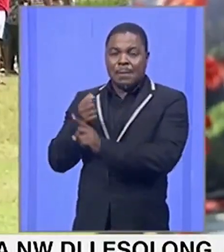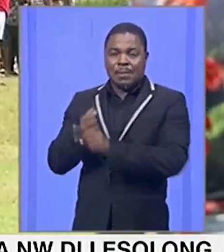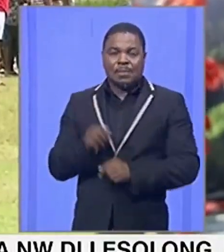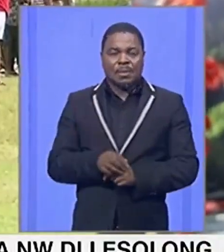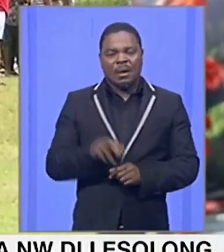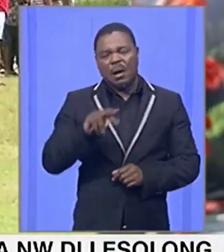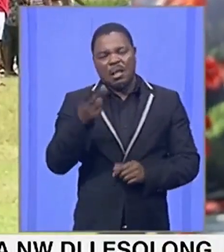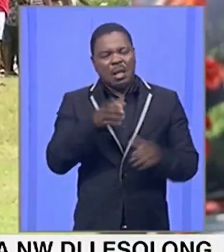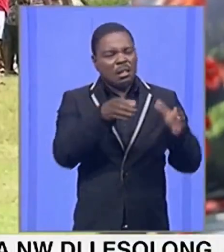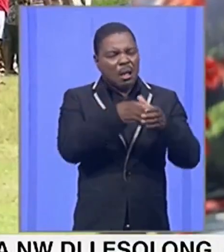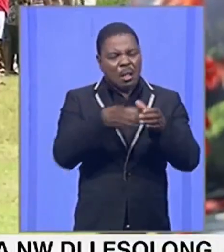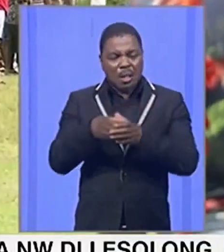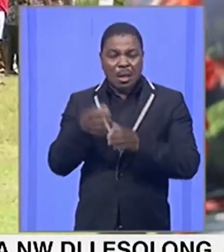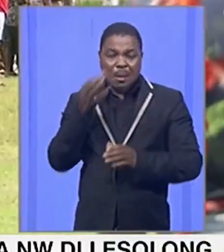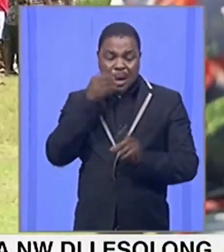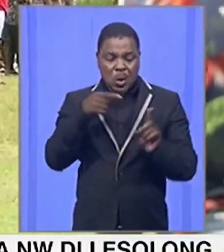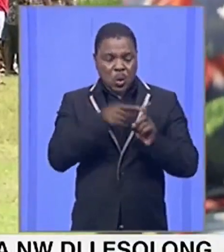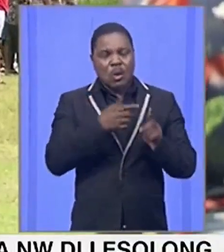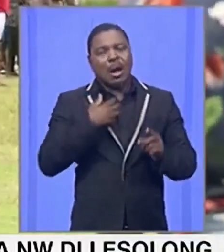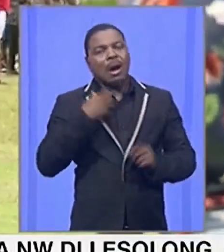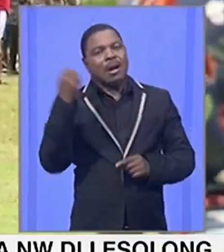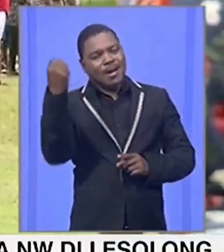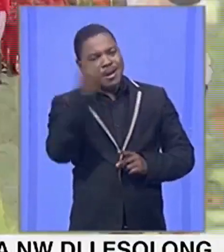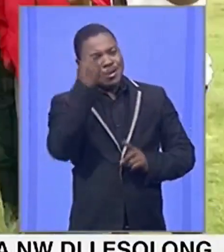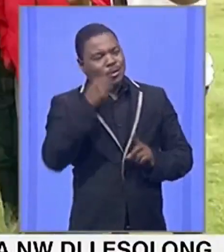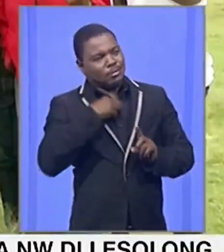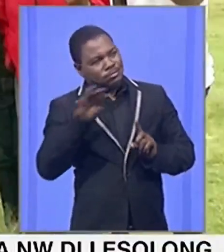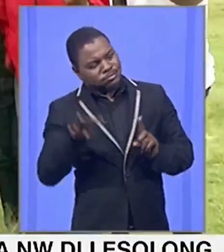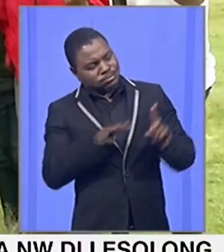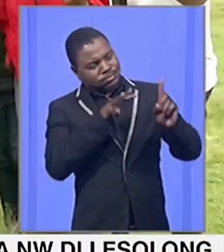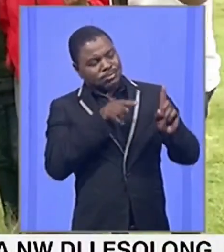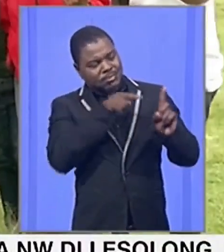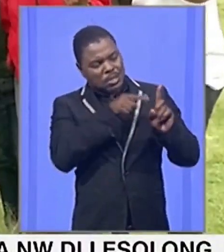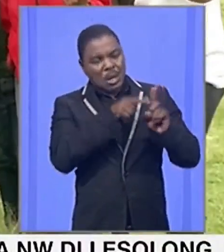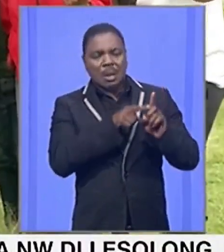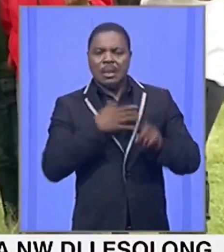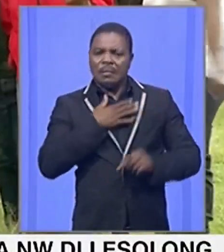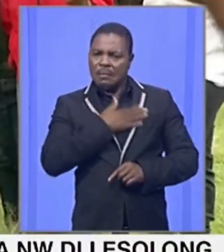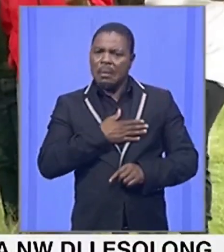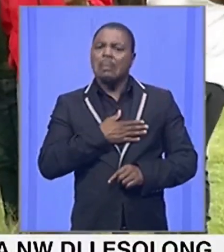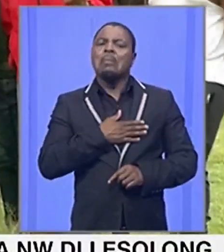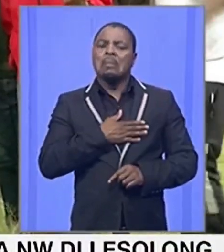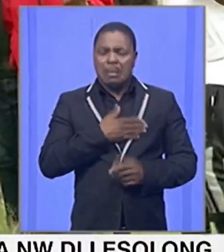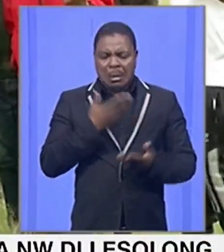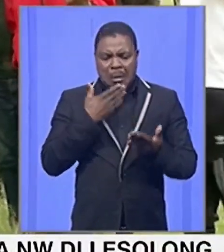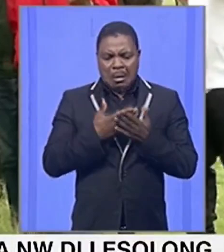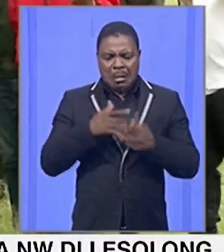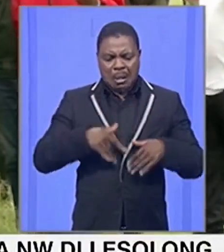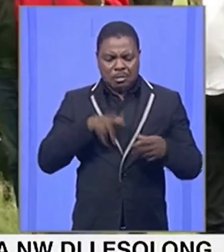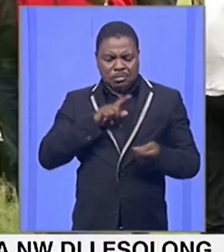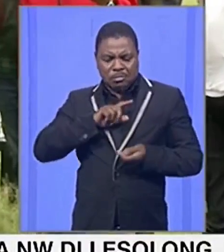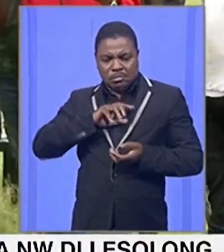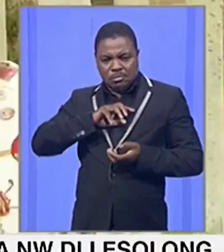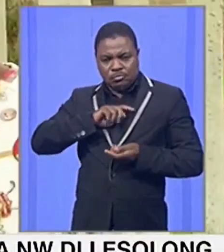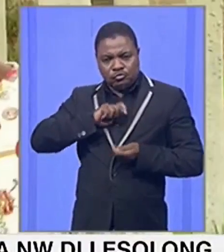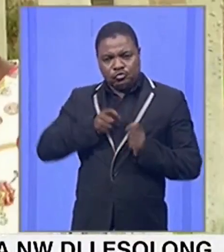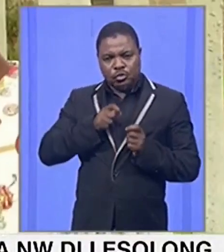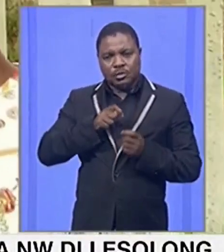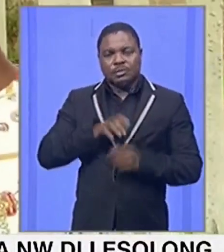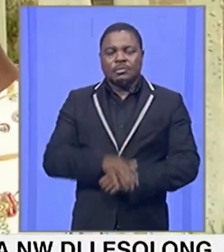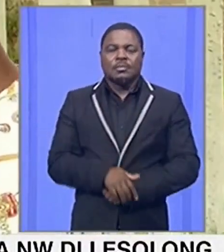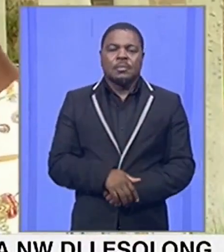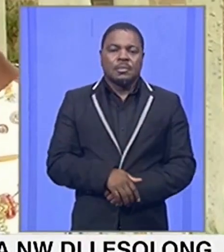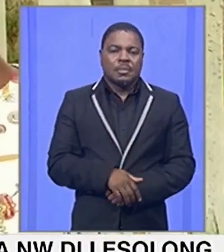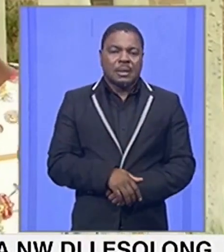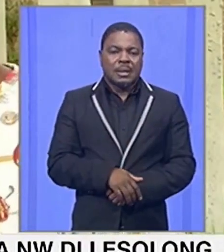a mang a re Mohlanke ke mohale wa bona ka ha o ba fa tshepo ya hore le bona ba ka fetola maphelo a bona.